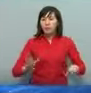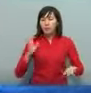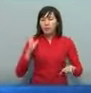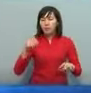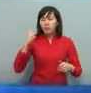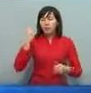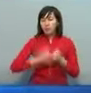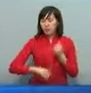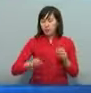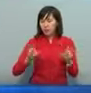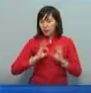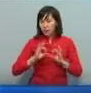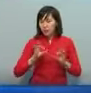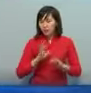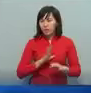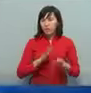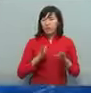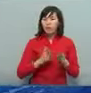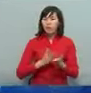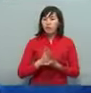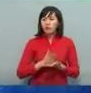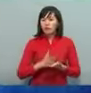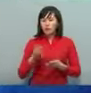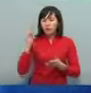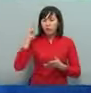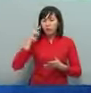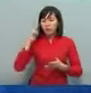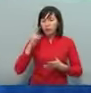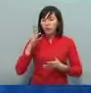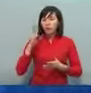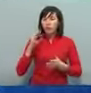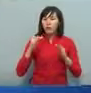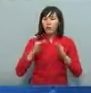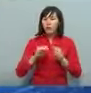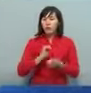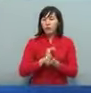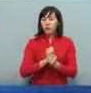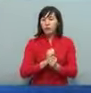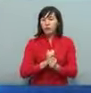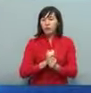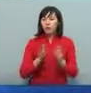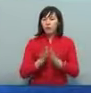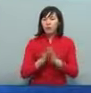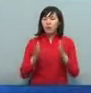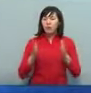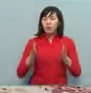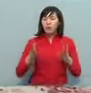Бала шағаның бірі қызметте, бірі оқуда, әйтпесе үйге сыймай кететіндей үлкен әулетпіз, дейді